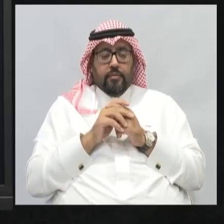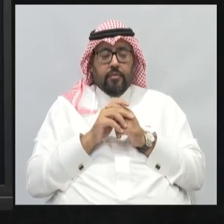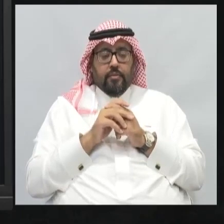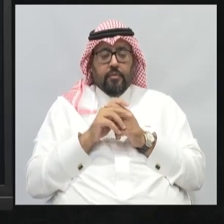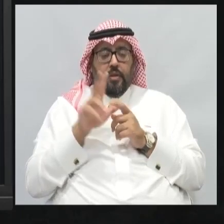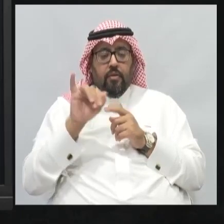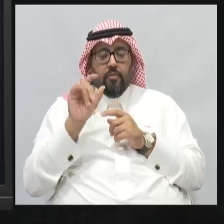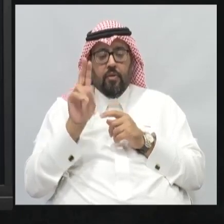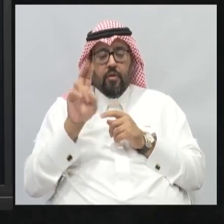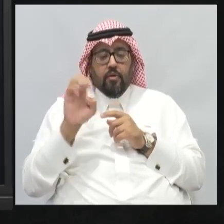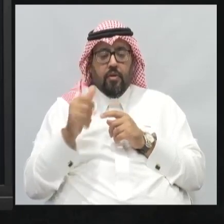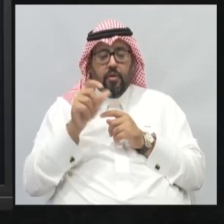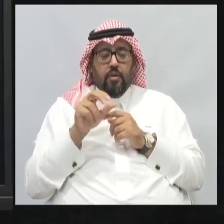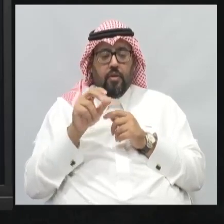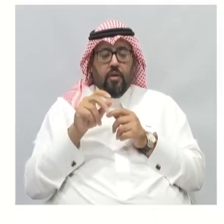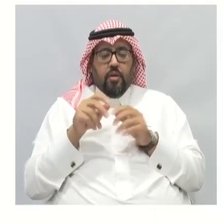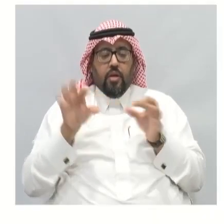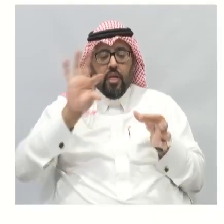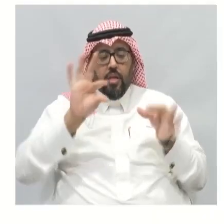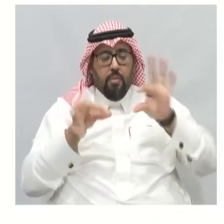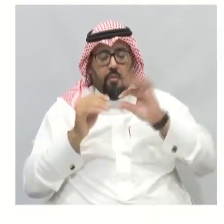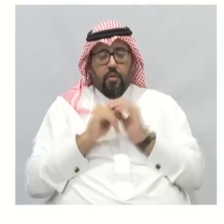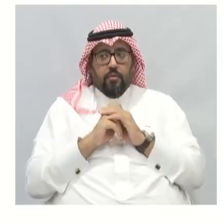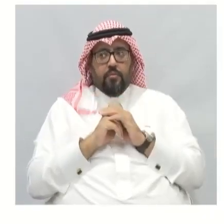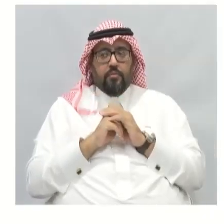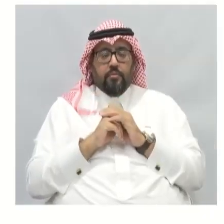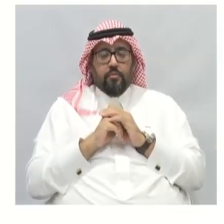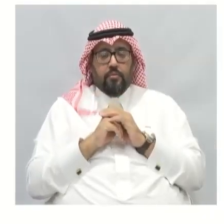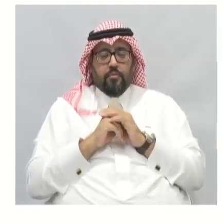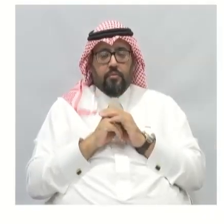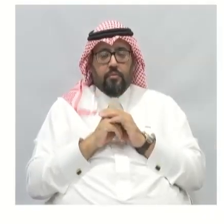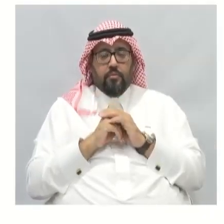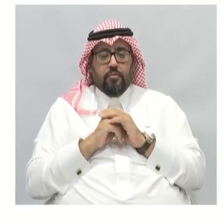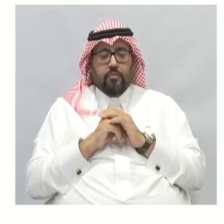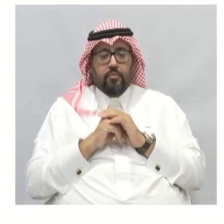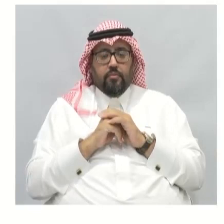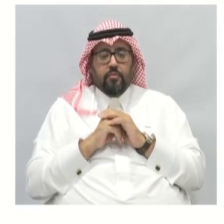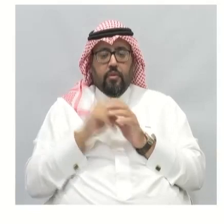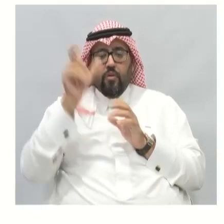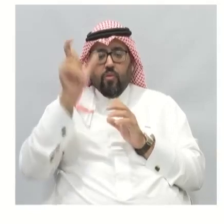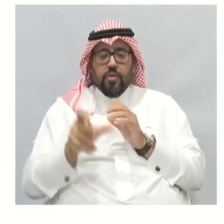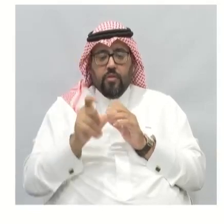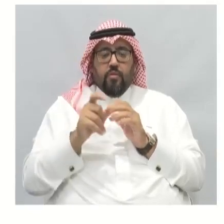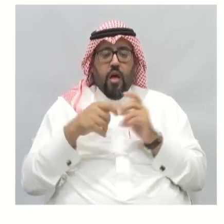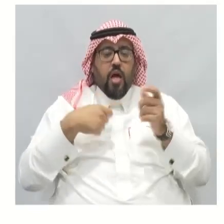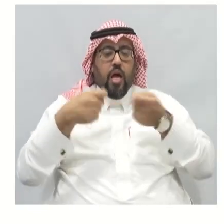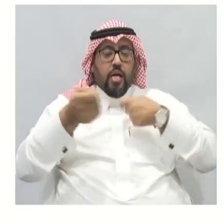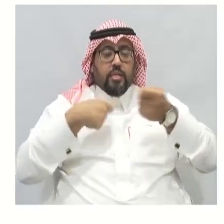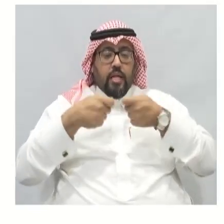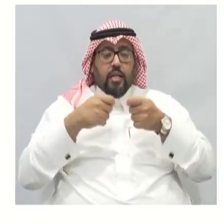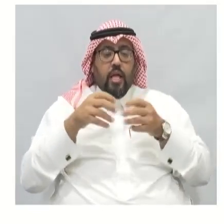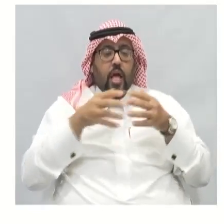والمنتجات الكيماويه بارك الله فيكم وصف اقتصاد الولايات